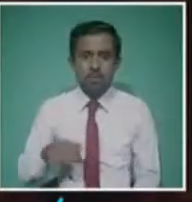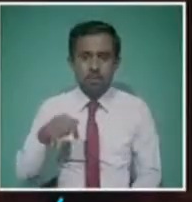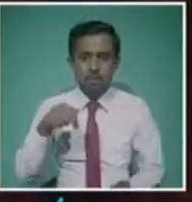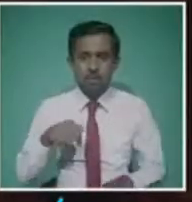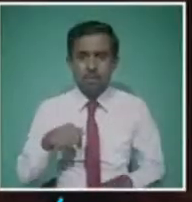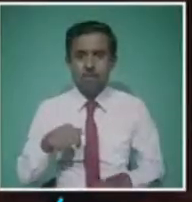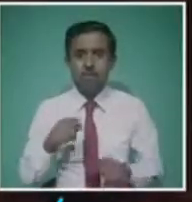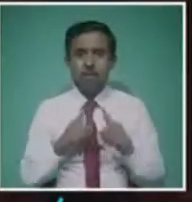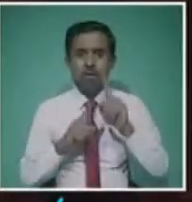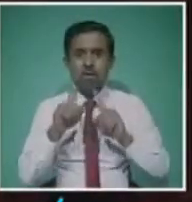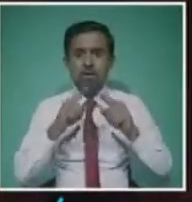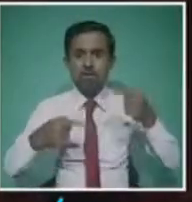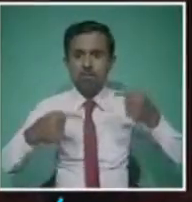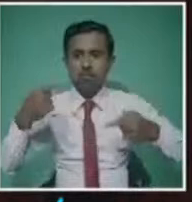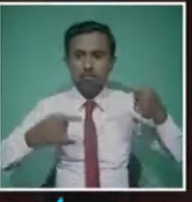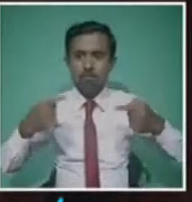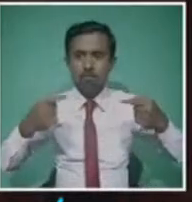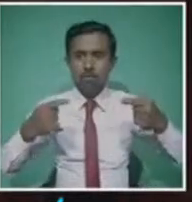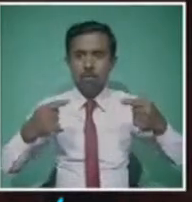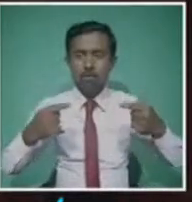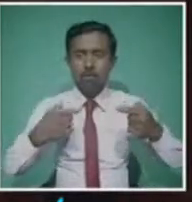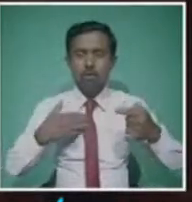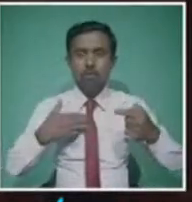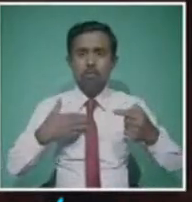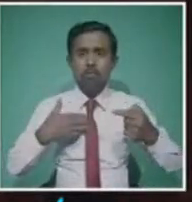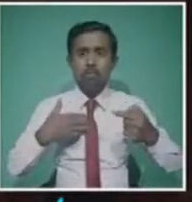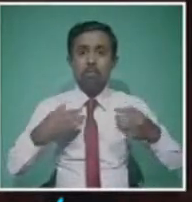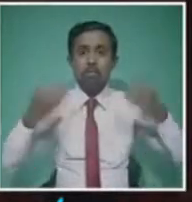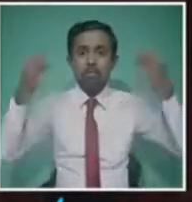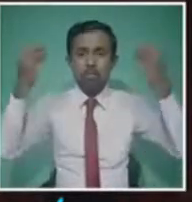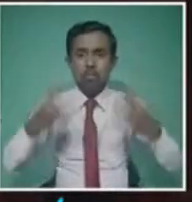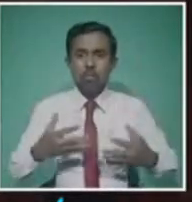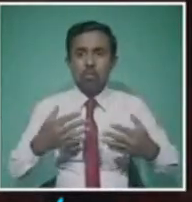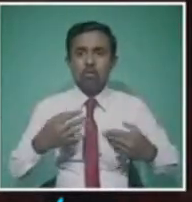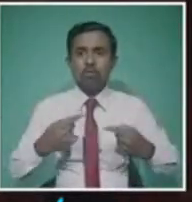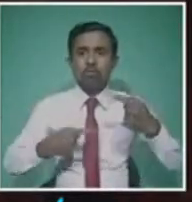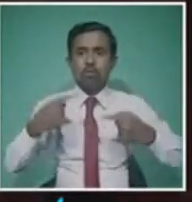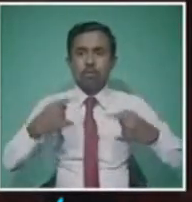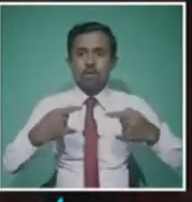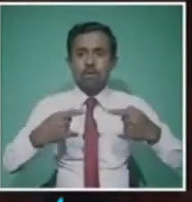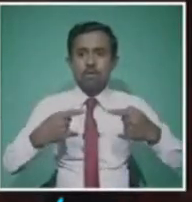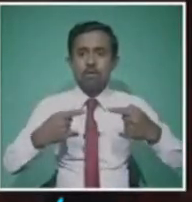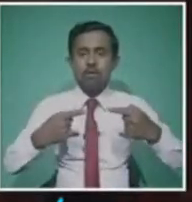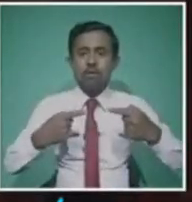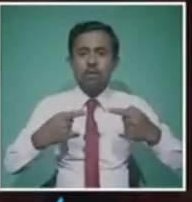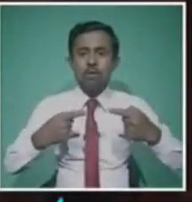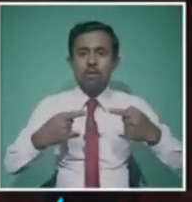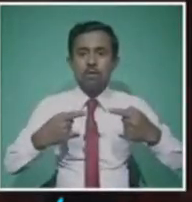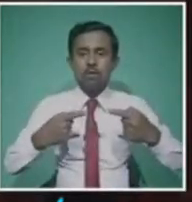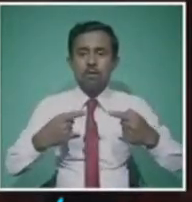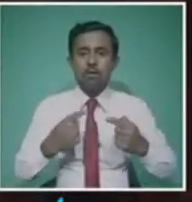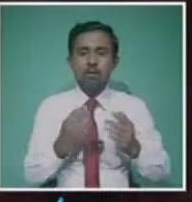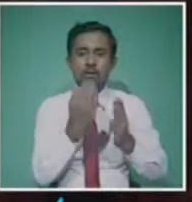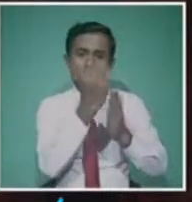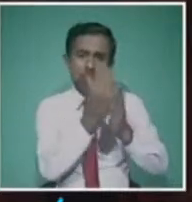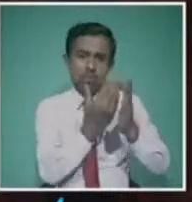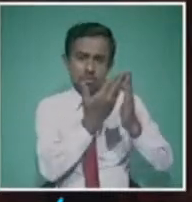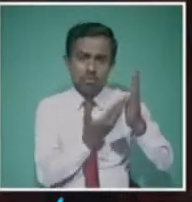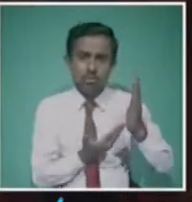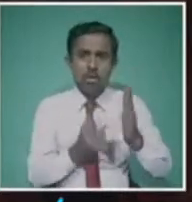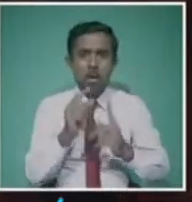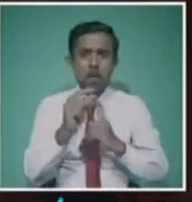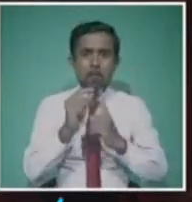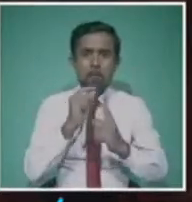মে কথাগর বিবাদ আপিট উডিং কাহম কডা পাহাত বিবাদ মকদ ন্যায় পুস্তকে তুল মে